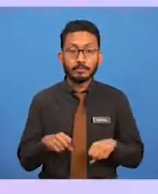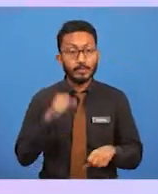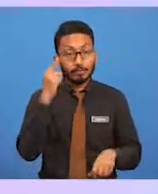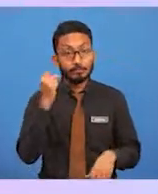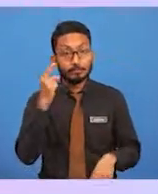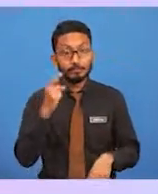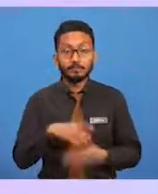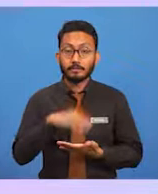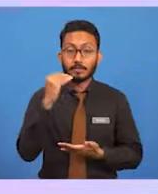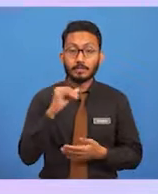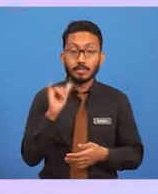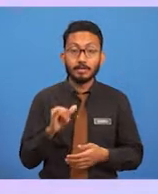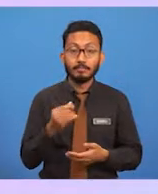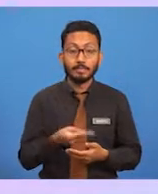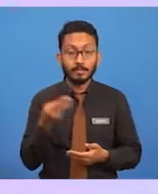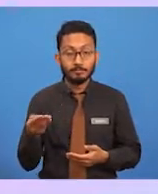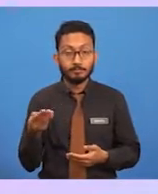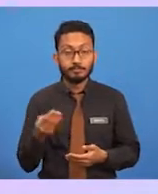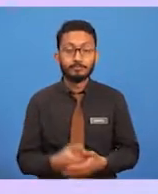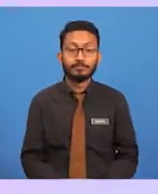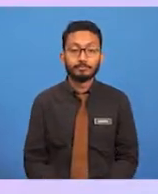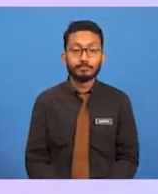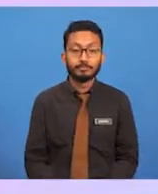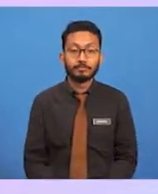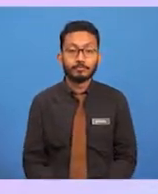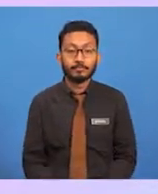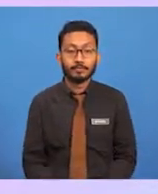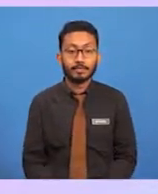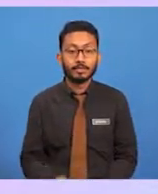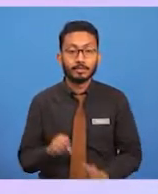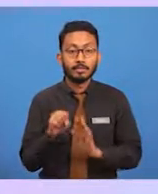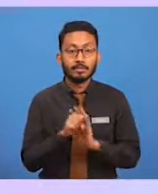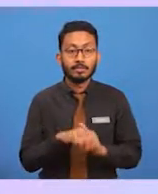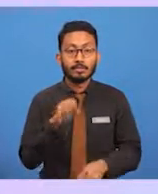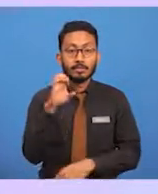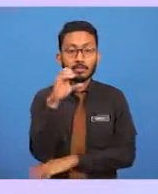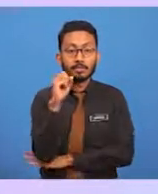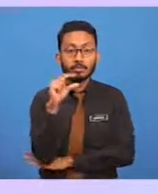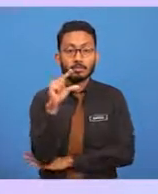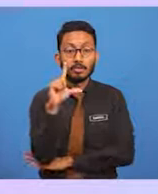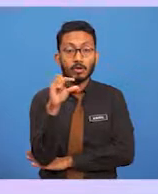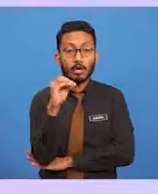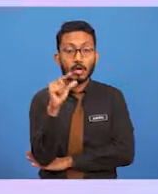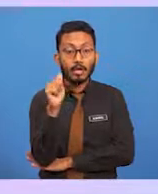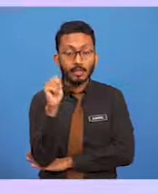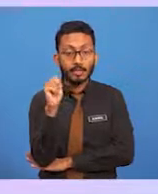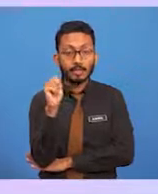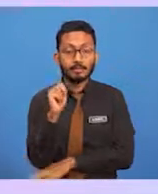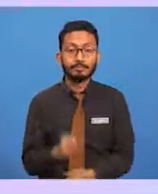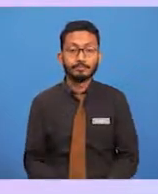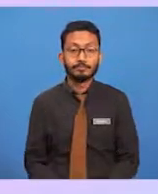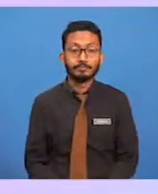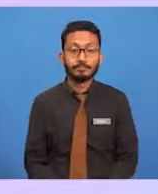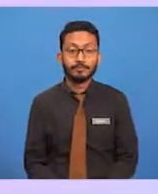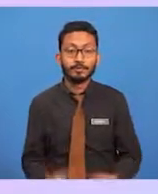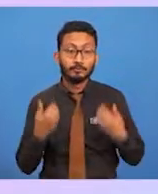mudah untuk diingat. Apakah pula elemen slogan? Slogan merupakan bahagian verbal paling penting